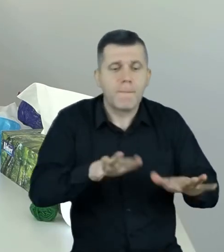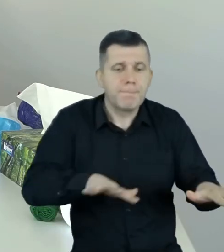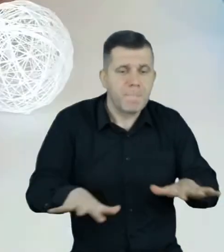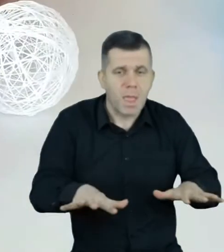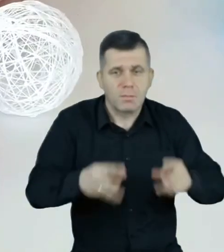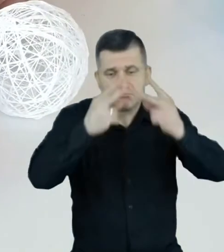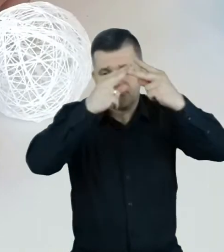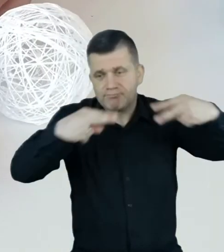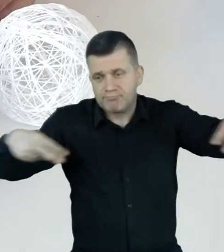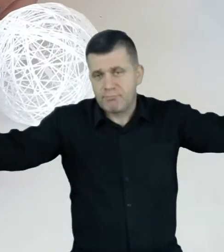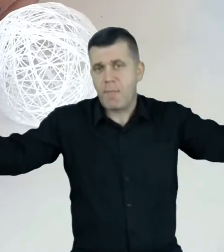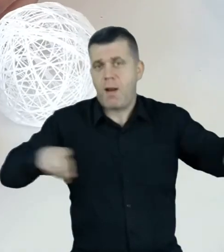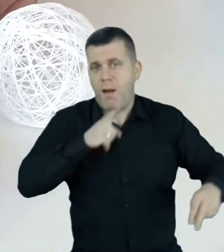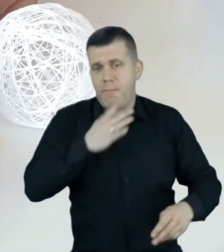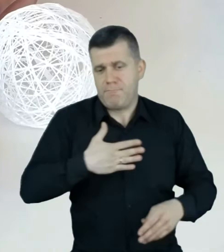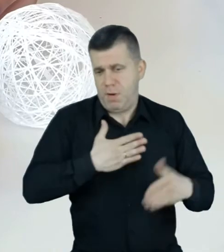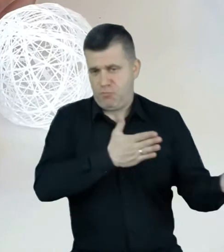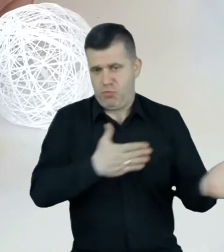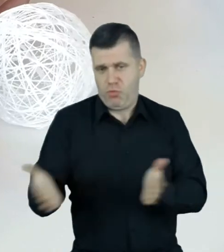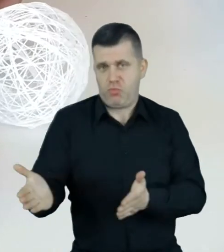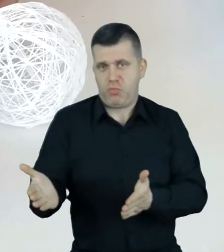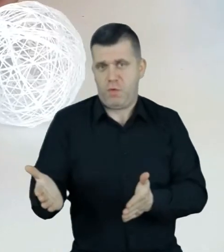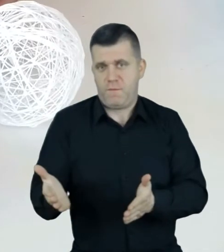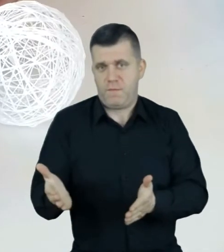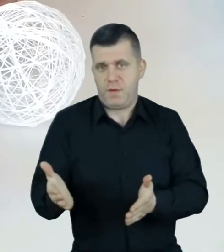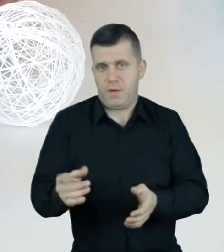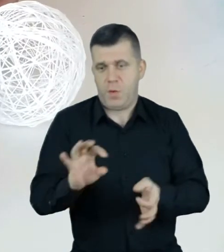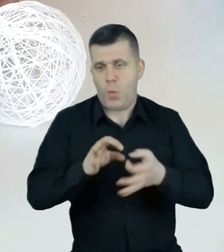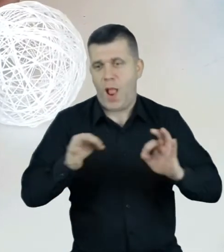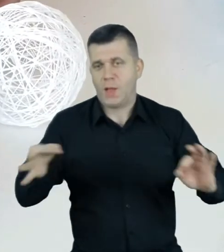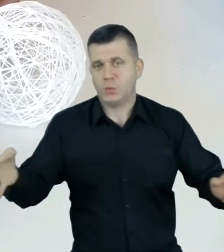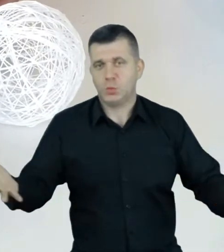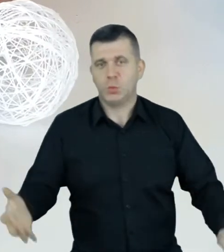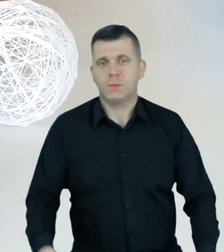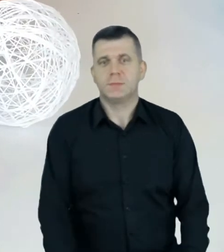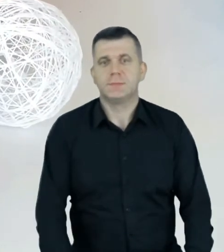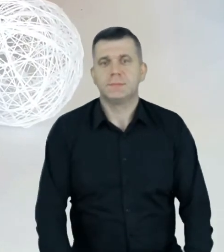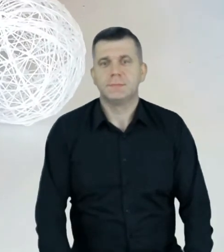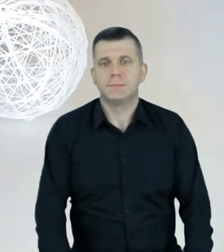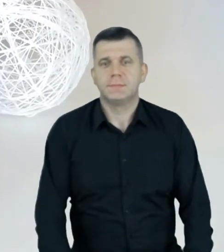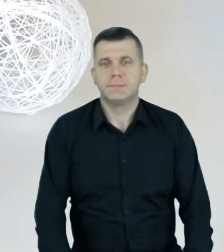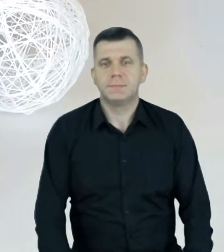odpowiednie miejsce powiesić nasze lampeczki i mamy gotowy łańcuszek